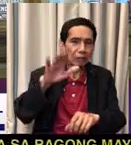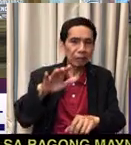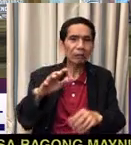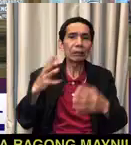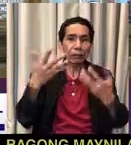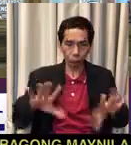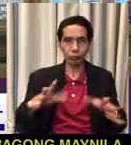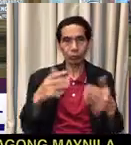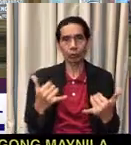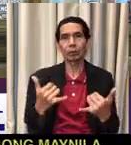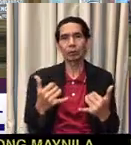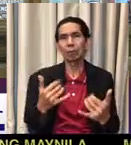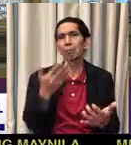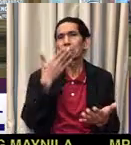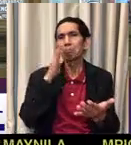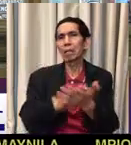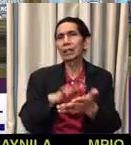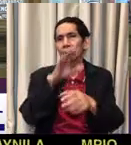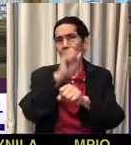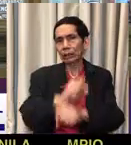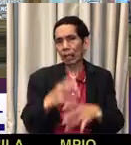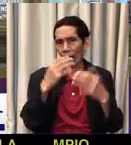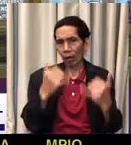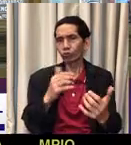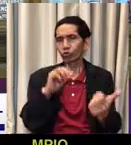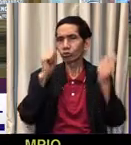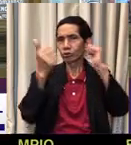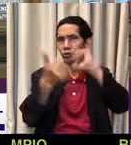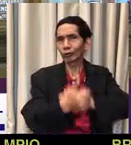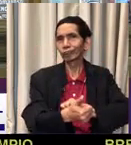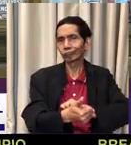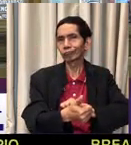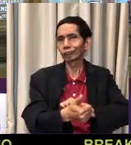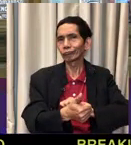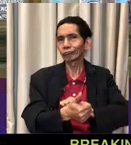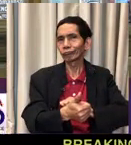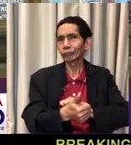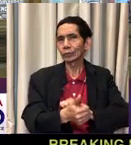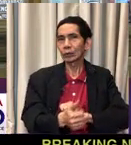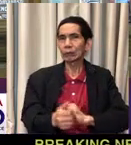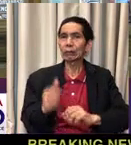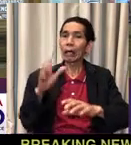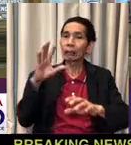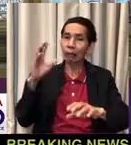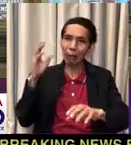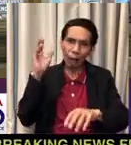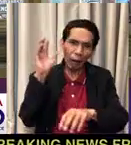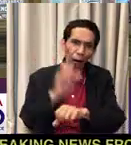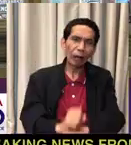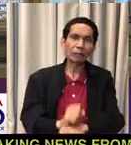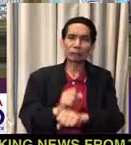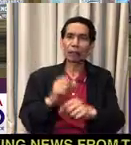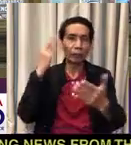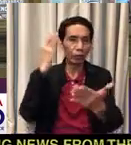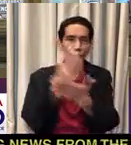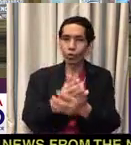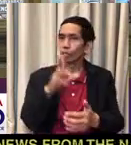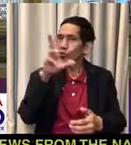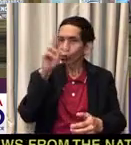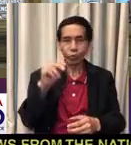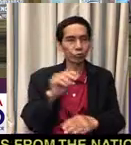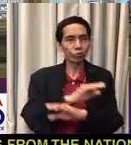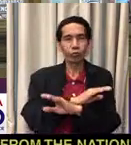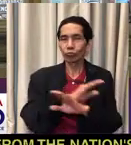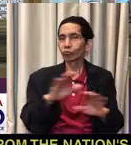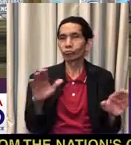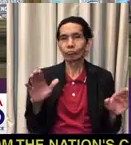tapusin na natin yung bad habits na yun. Ngayon na. At hindi ko muna kasanayan ay tama na. Huwag po.